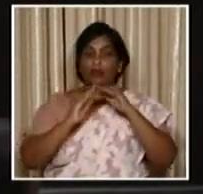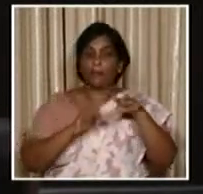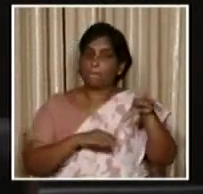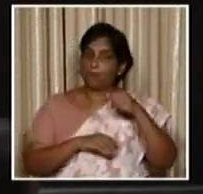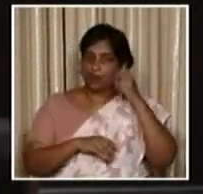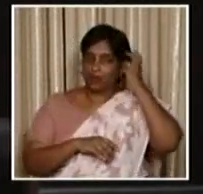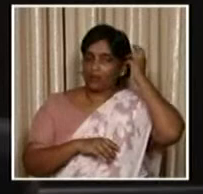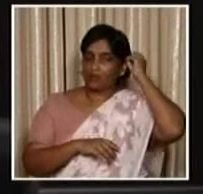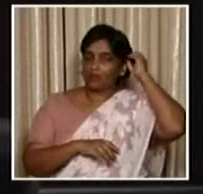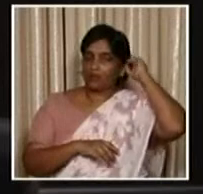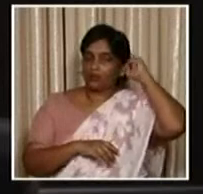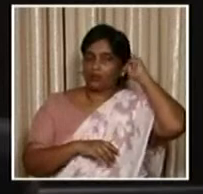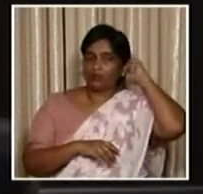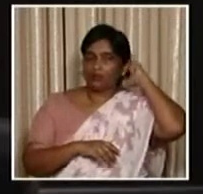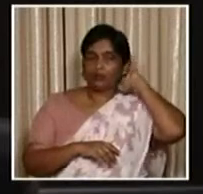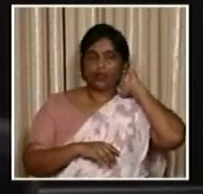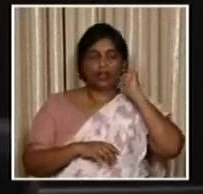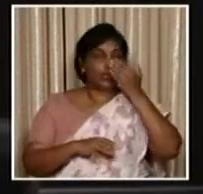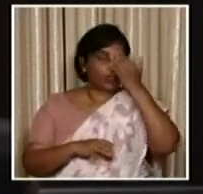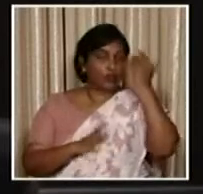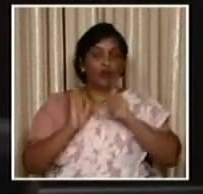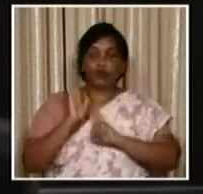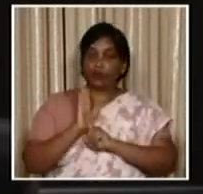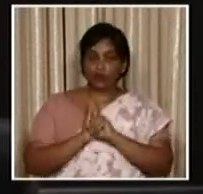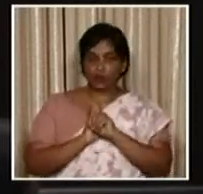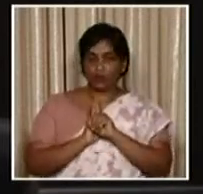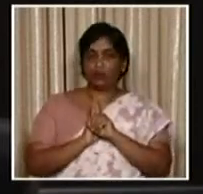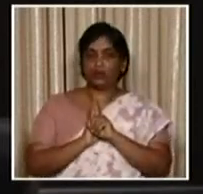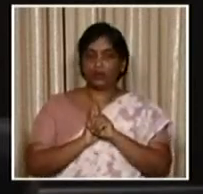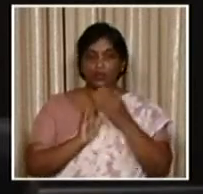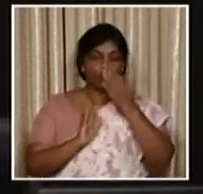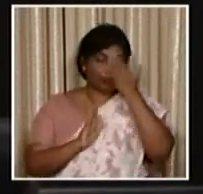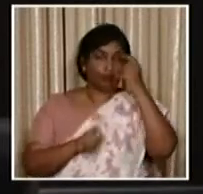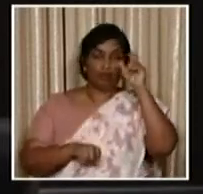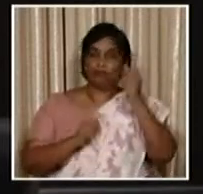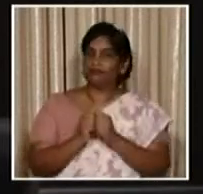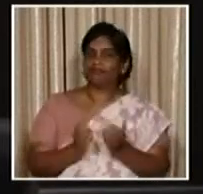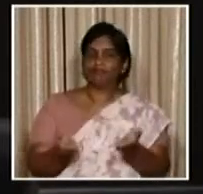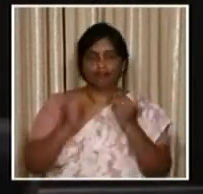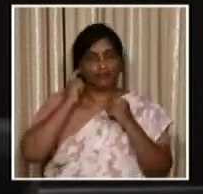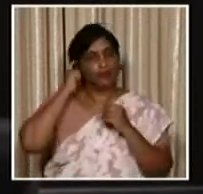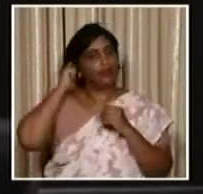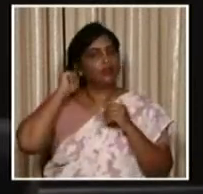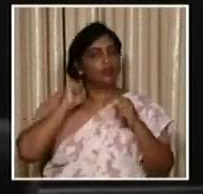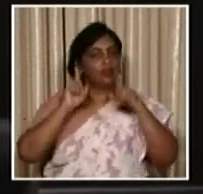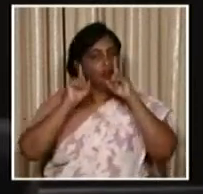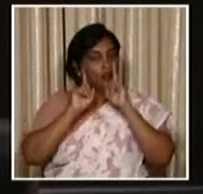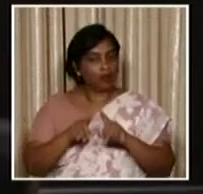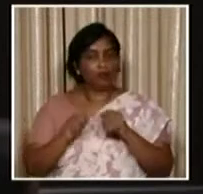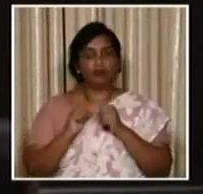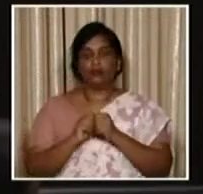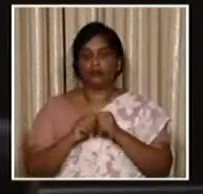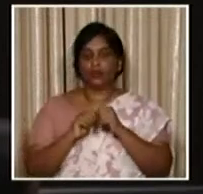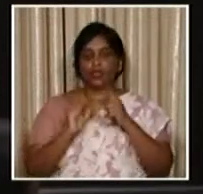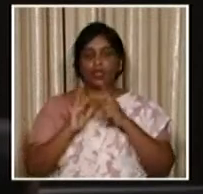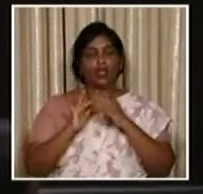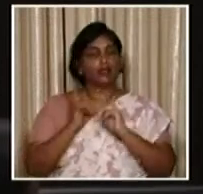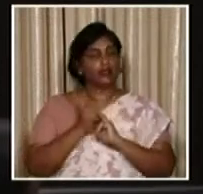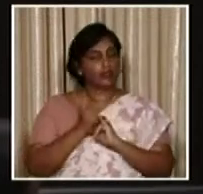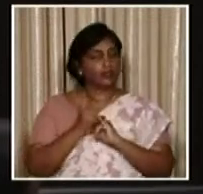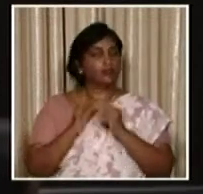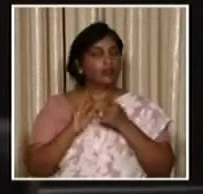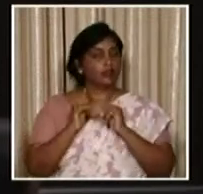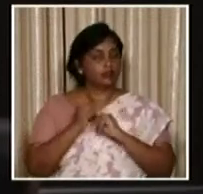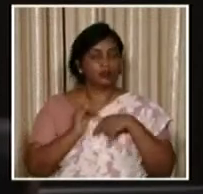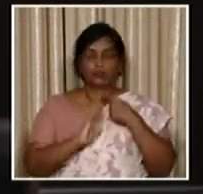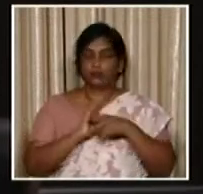පාවිච්චි කරා දමිල උතුරු කරේ දමිල තරුණයන්ව පෙළඹෙව්වා එවැනිම ක්‍රියාකාරකමක් මේ අයිඑස් සංවිධානයේ හරහා